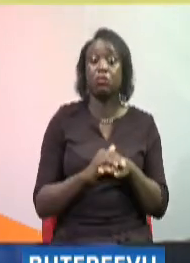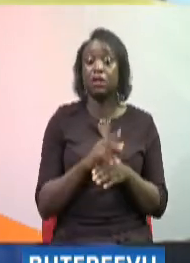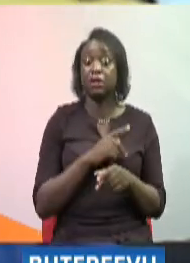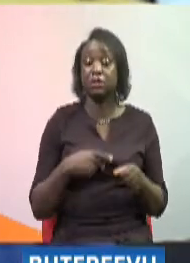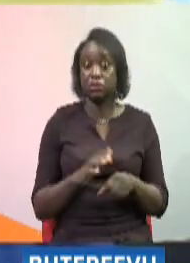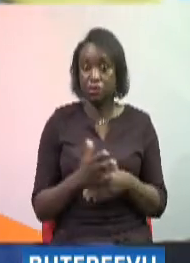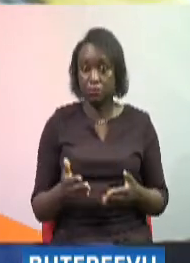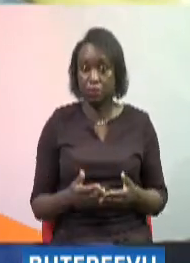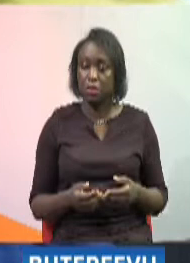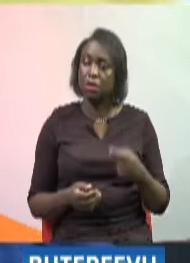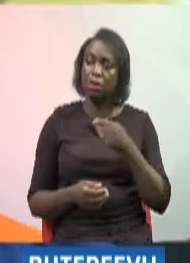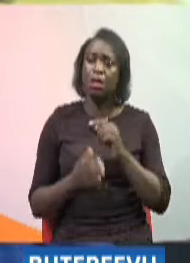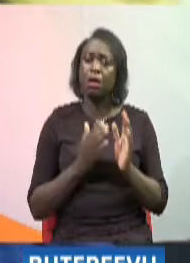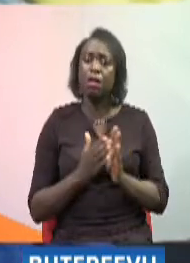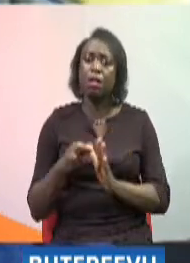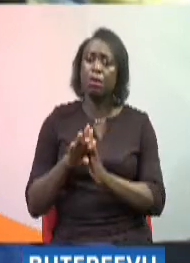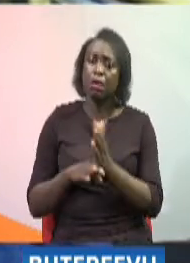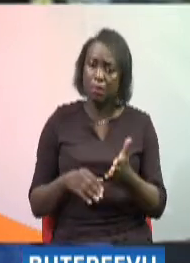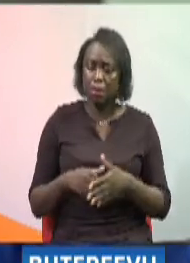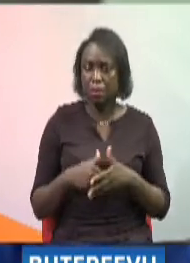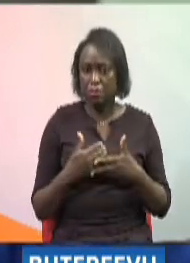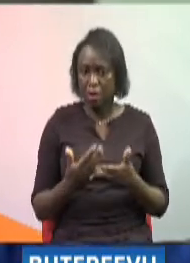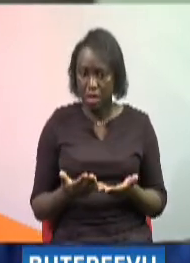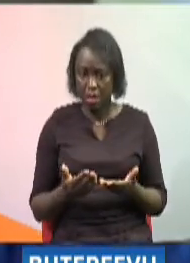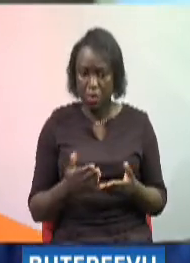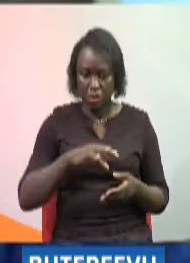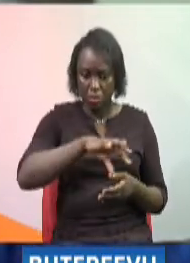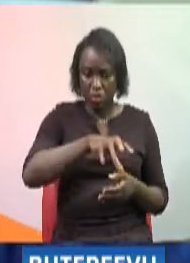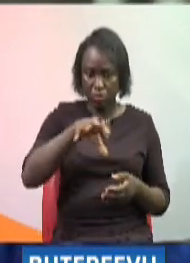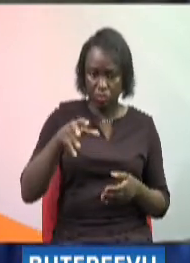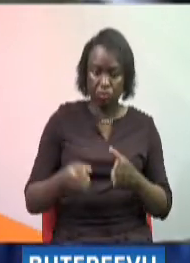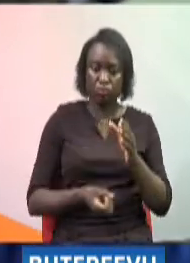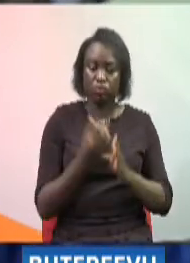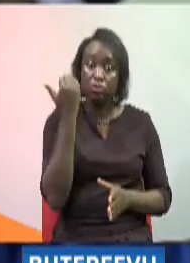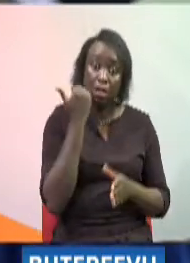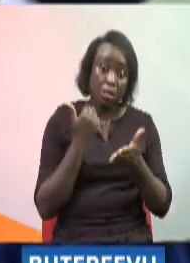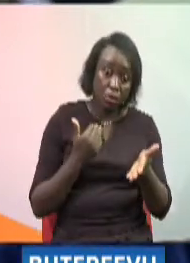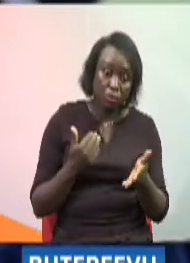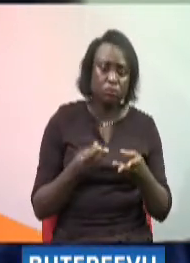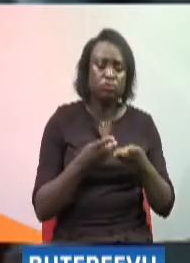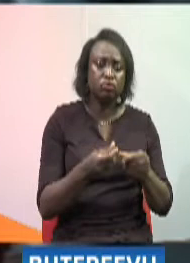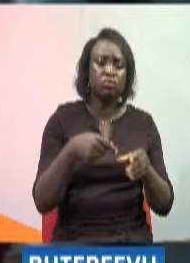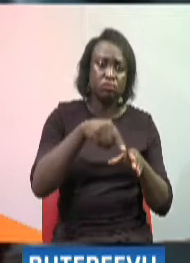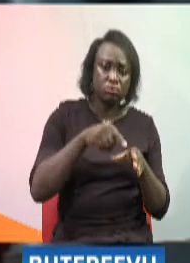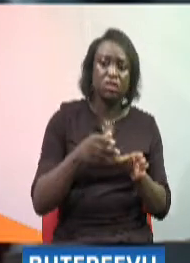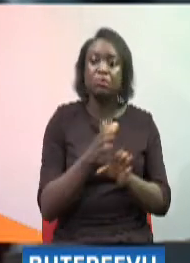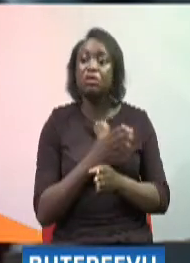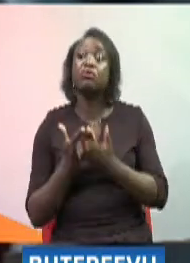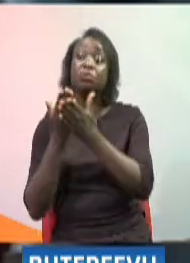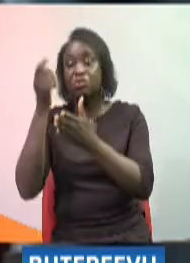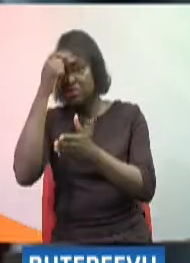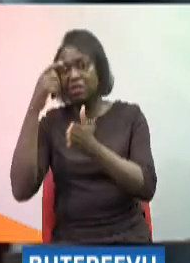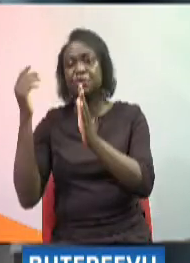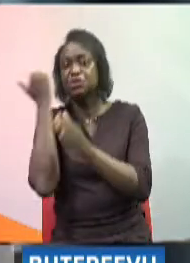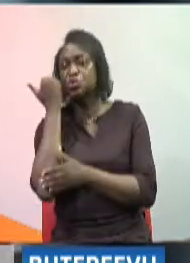agamba nti balina enteekateeka ey'okuzzaawo ebitawuluzi mu masaza okubaako emisango gye bagonjoola nga tebagenze mu kkooti eza bulijjo. Ate era